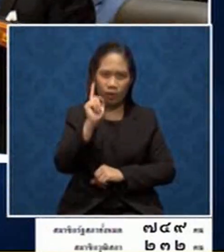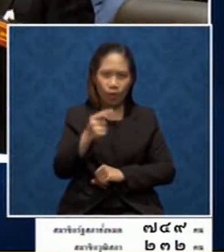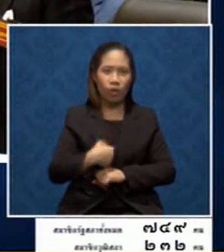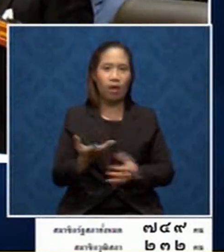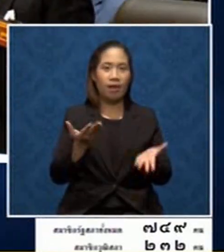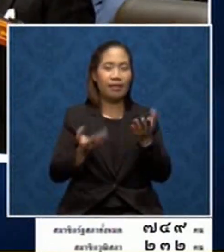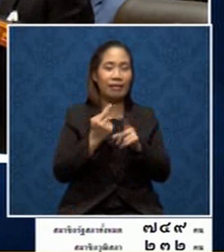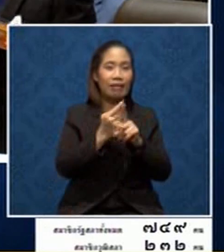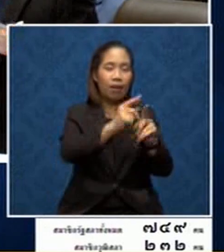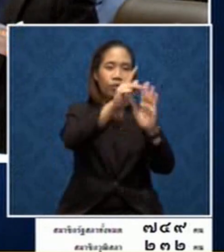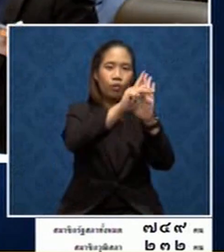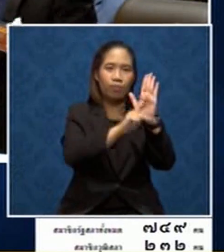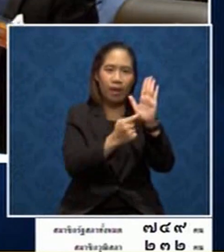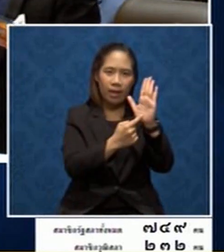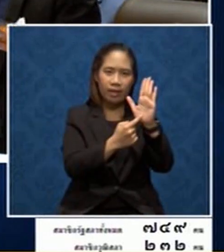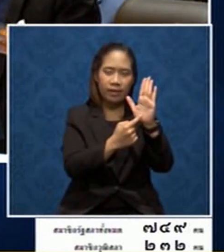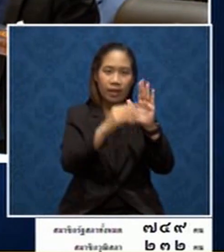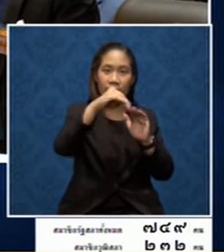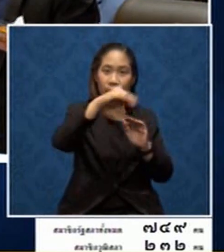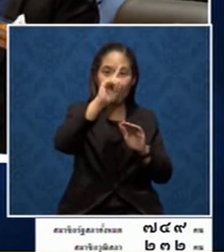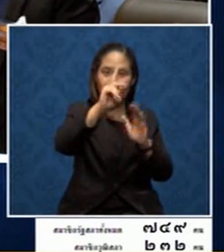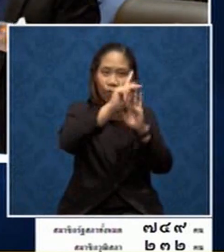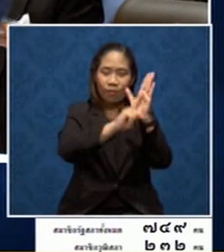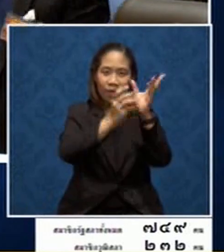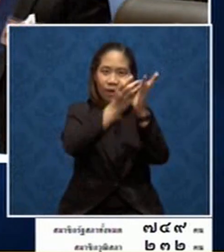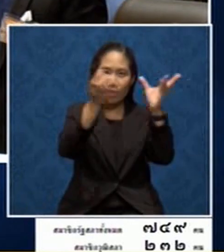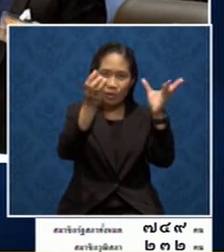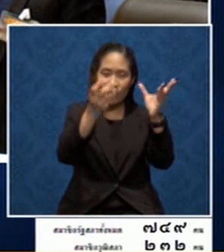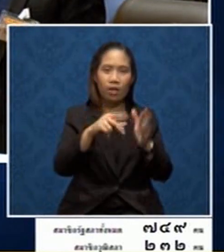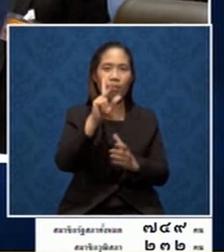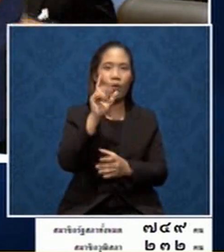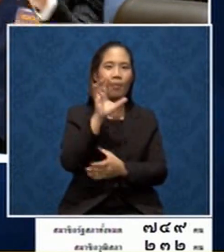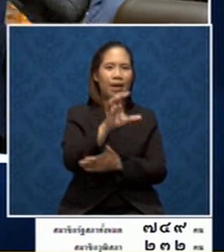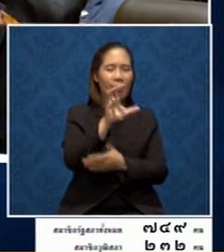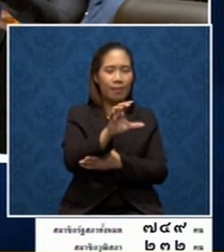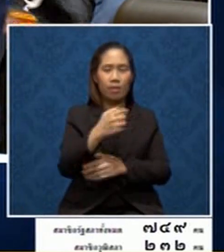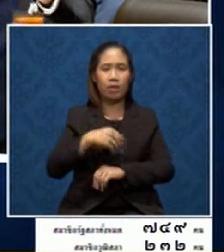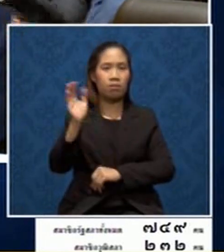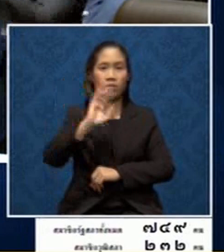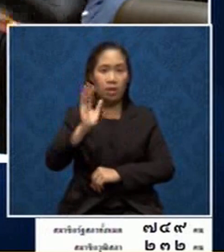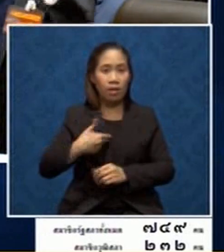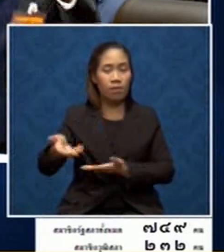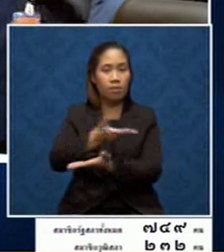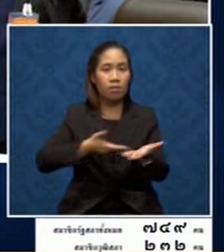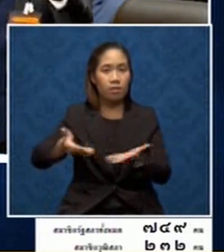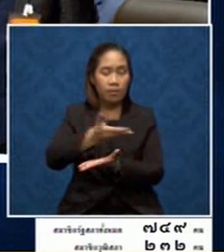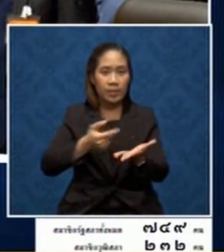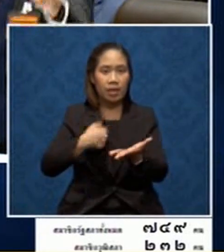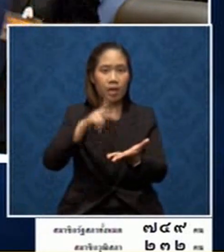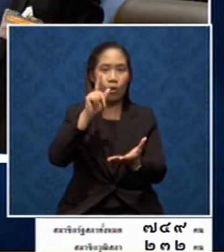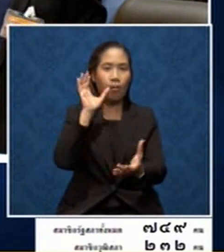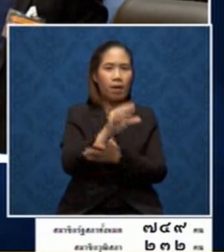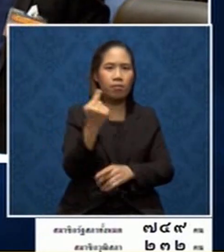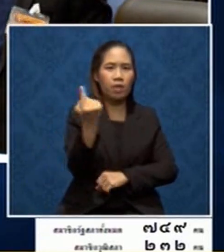นะคะแต่ไม่สามารถนำมาทบทวนได้ตามข้อบังคับการประชุมรัฐสภาข้อที่151เพราะถ้าหากนำมาทบทวนเนี่ยเดี๋ยวจะ